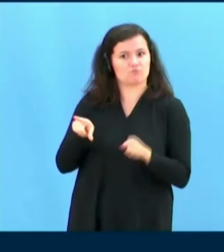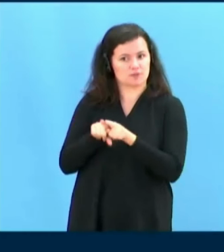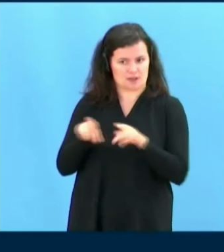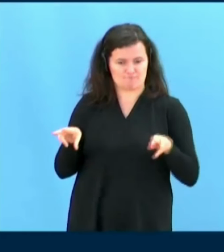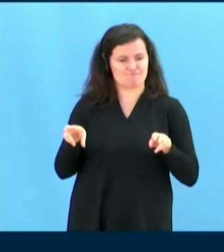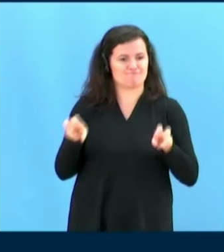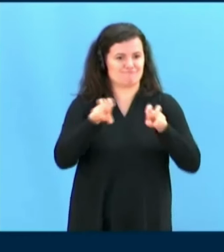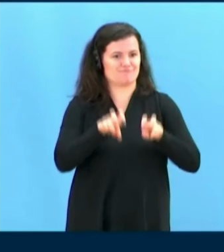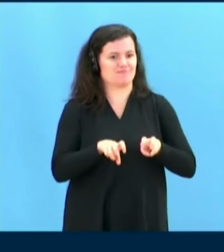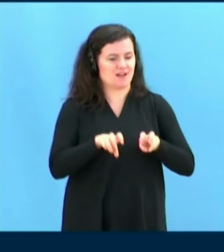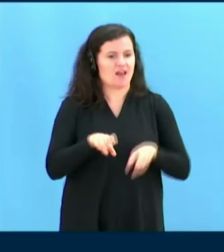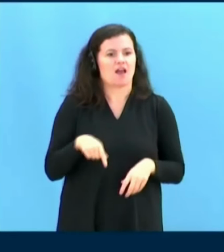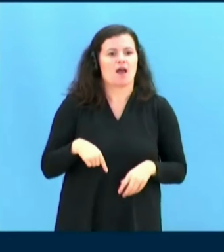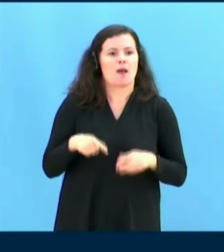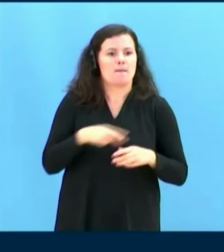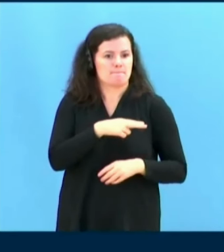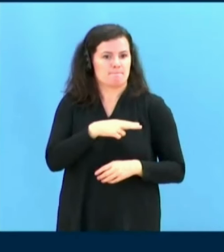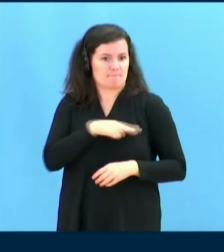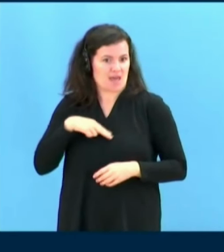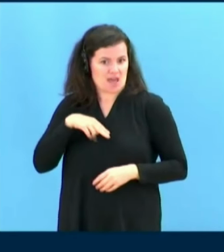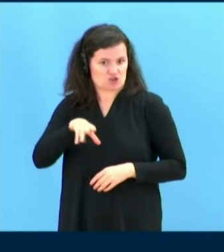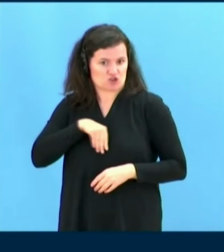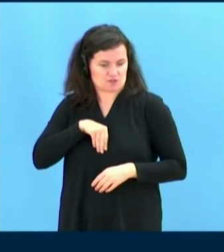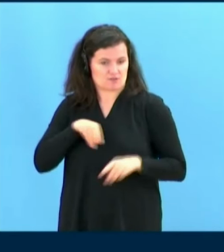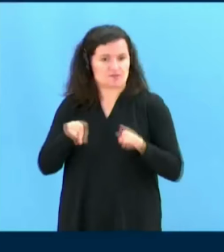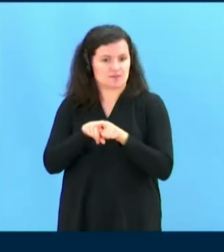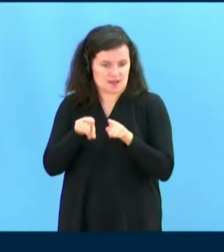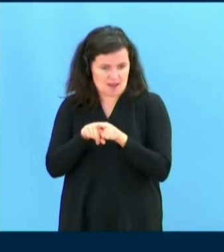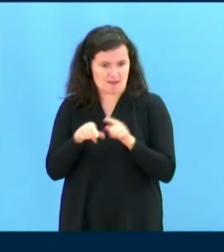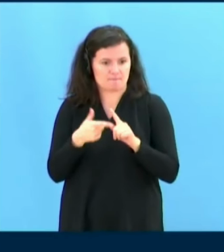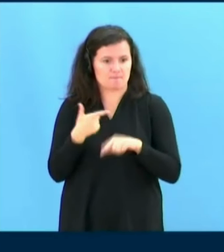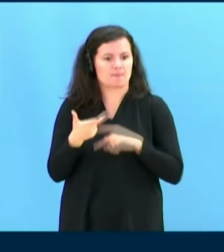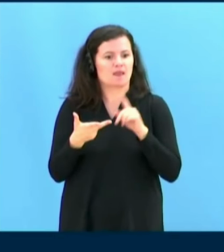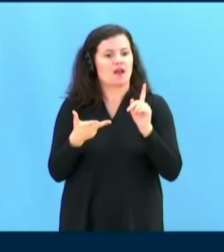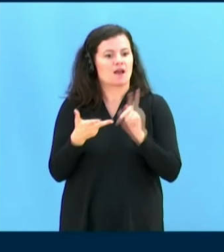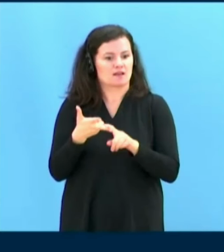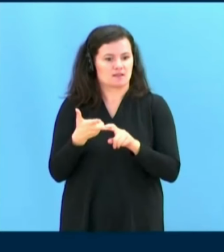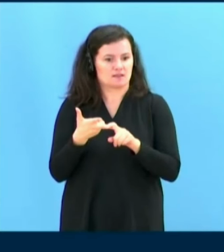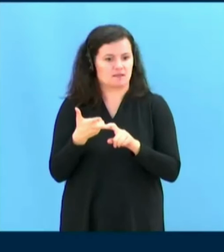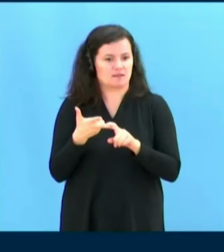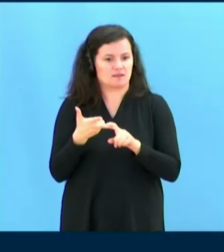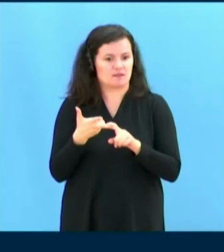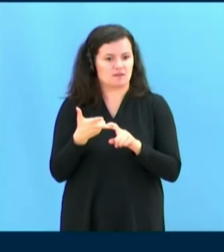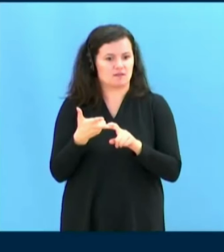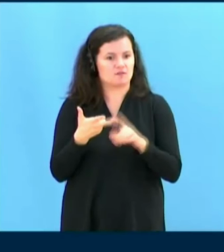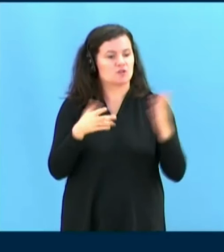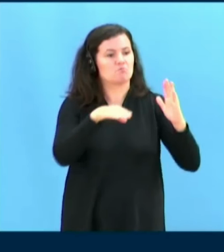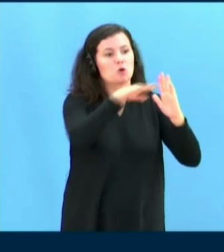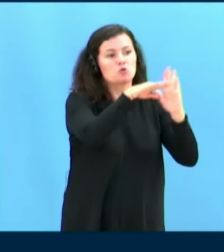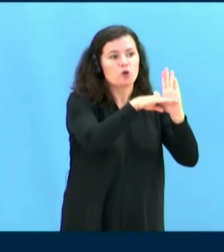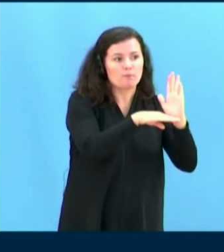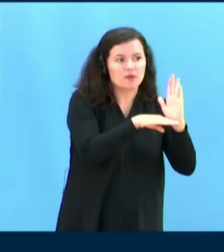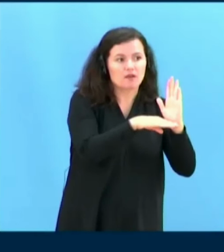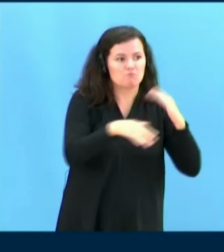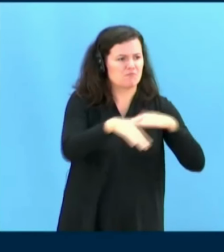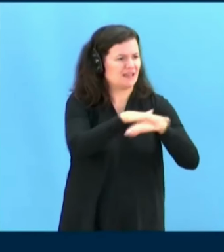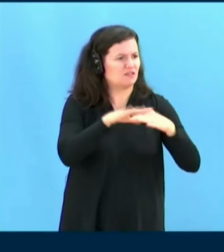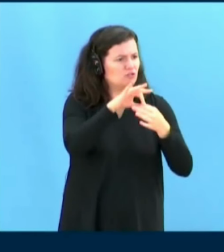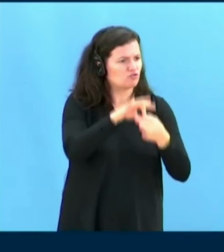со организацией совещания с участием представителей коренных народов. Во-вторых, продолжение поддержки, аккредитации через